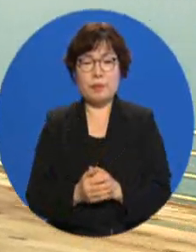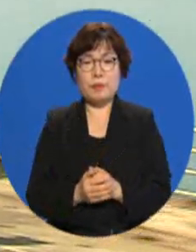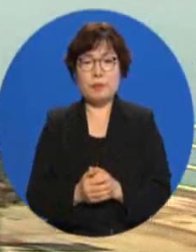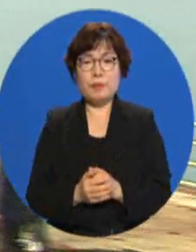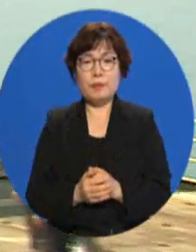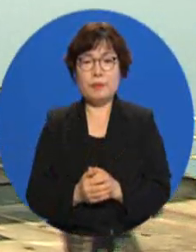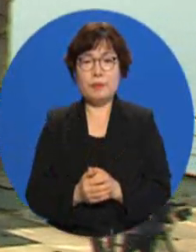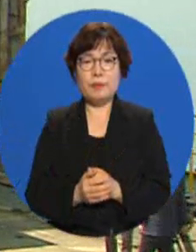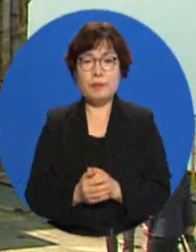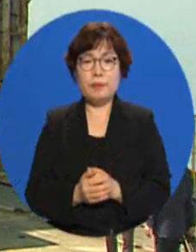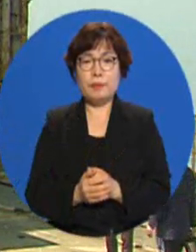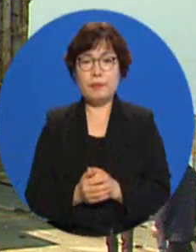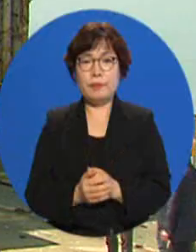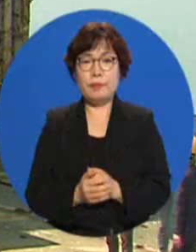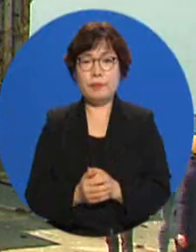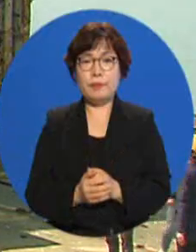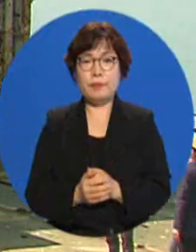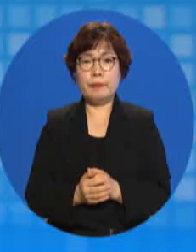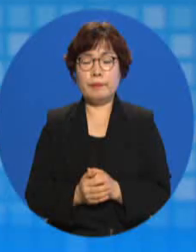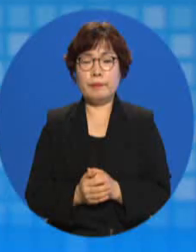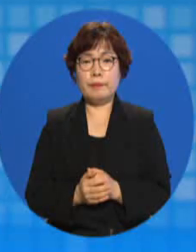MBC 뉴스 최진수입니다.